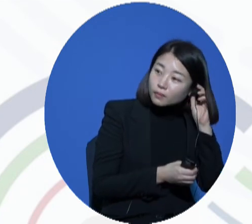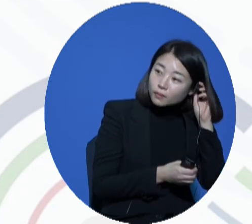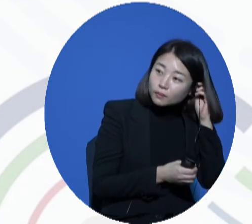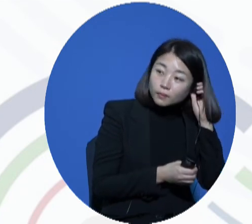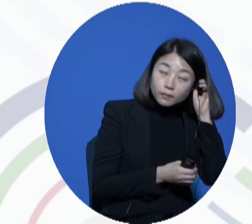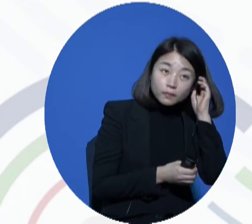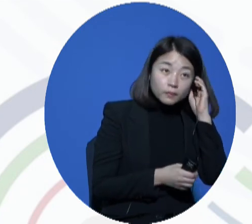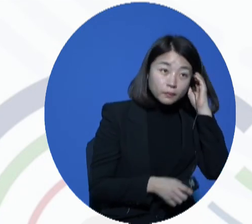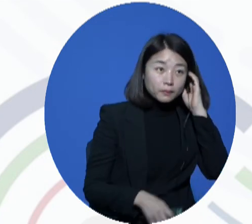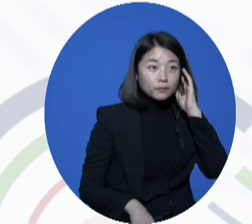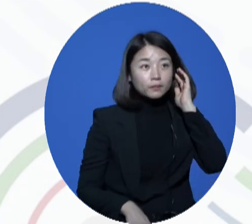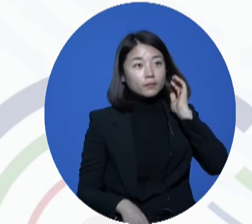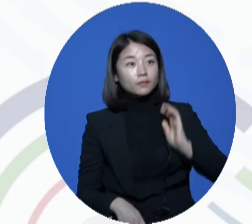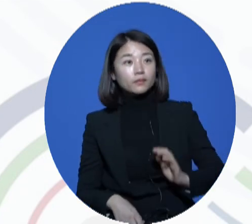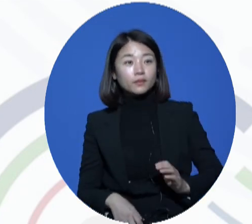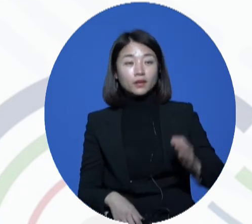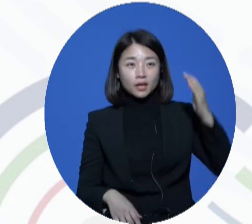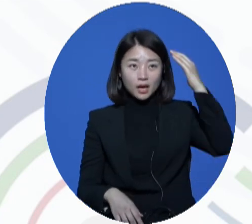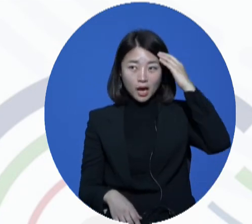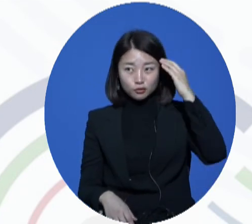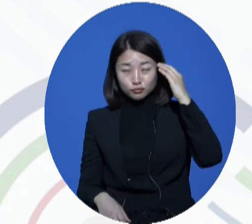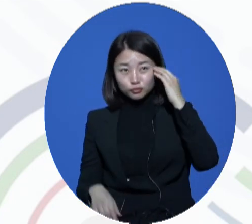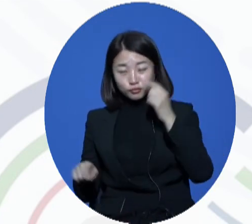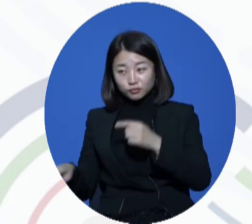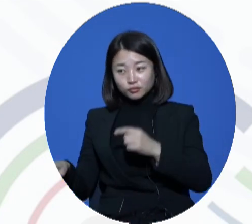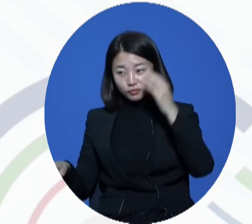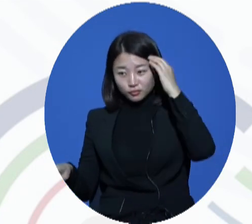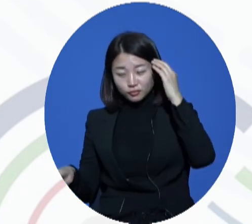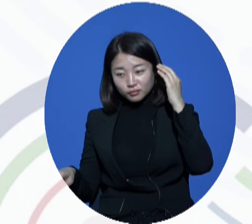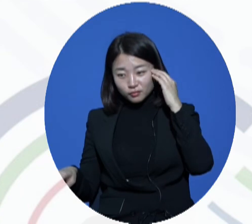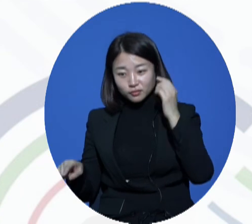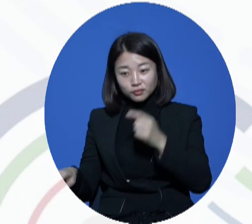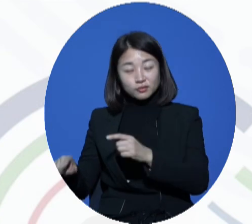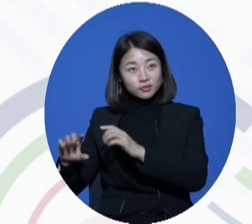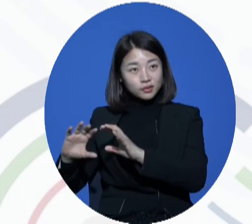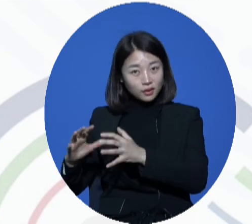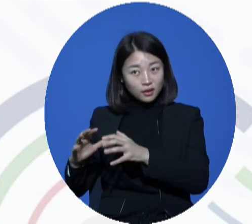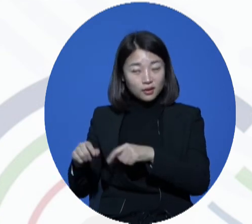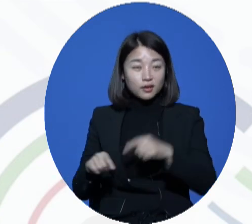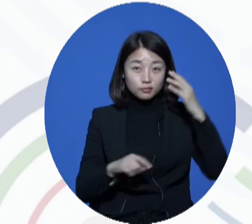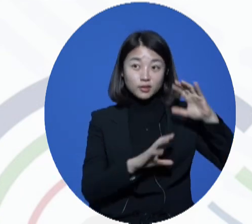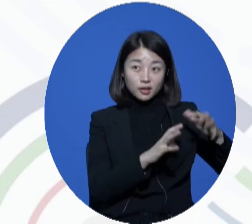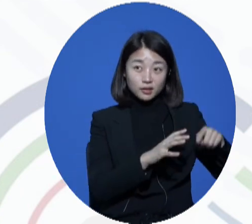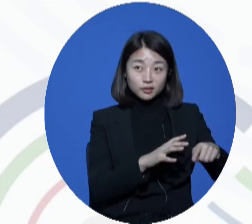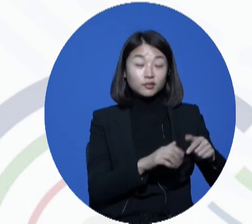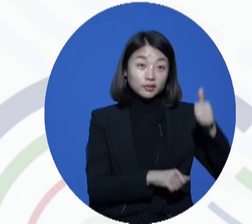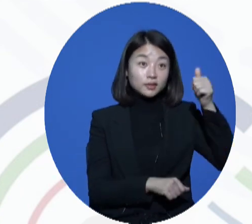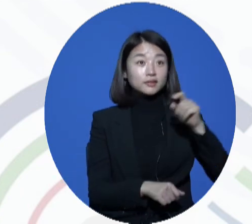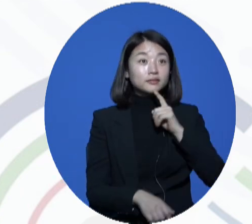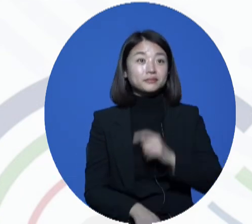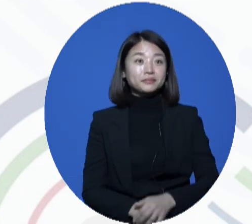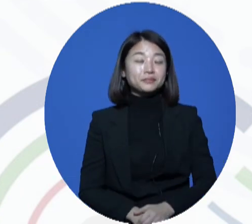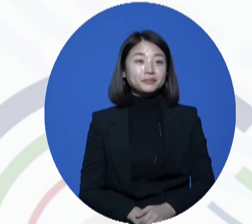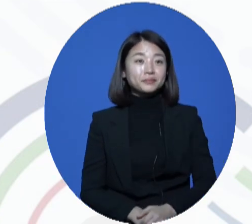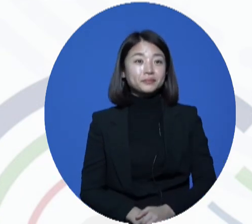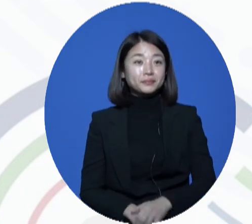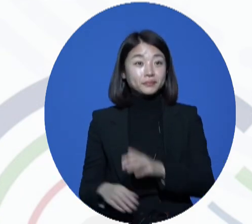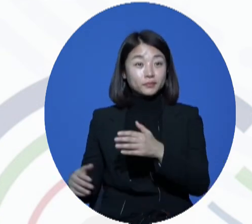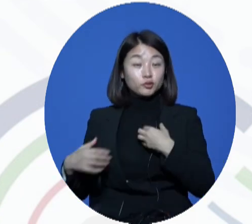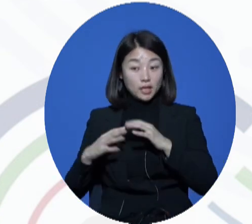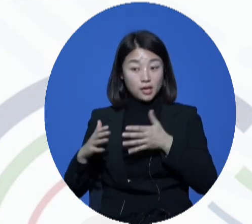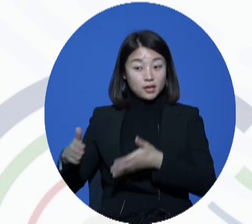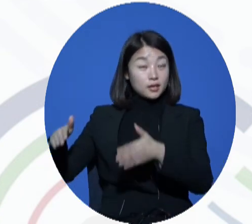들으면서 한국이 핀란드보다 훨씬 더 진보적이다, 훨씬 더 앞서 나가고 있다라는 생각이 들었습니다.